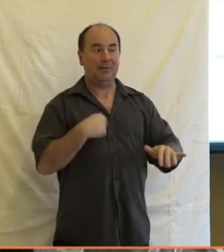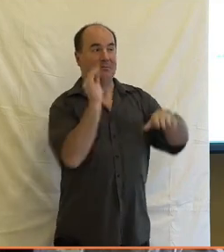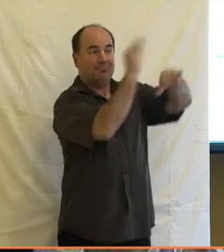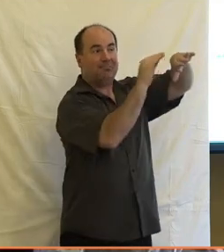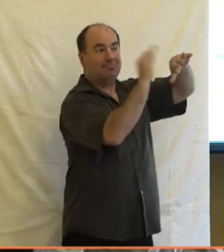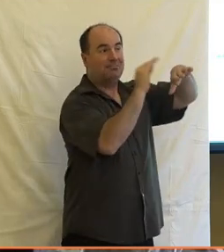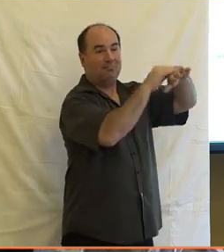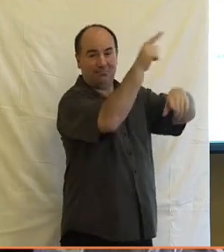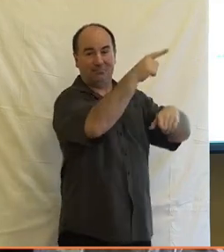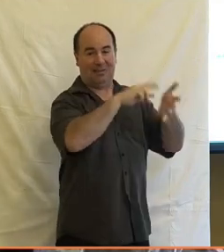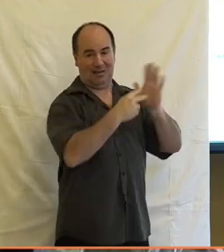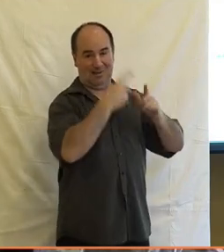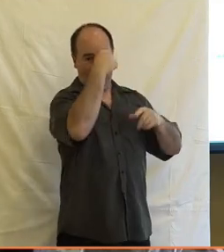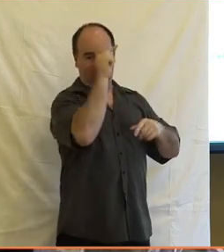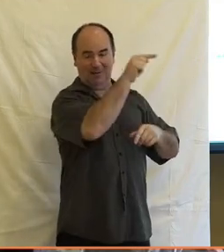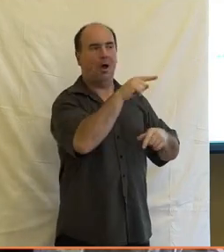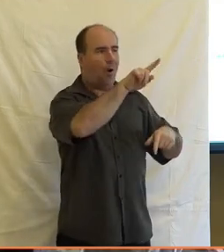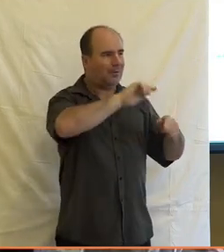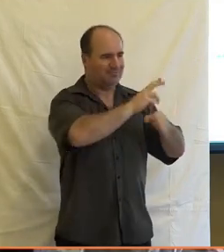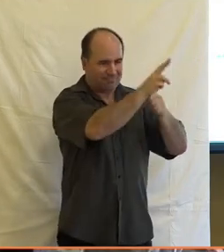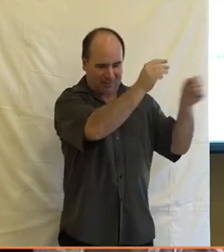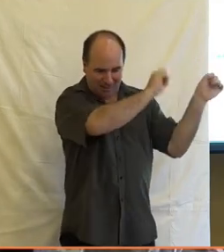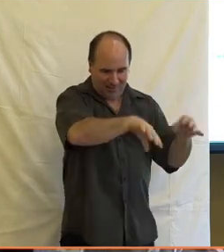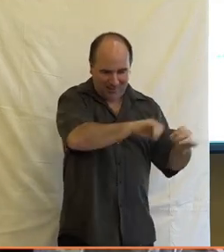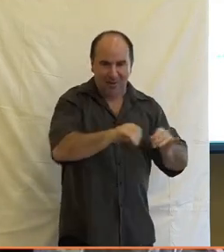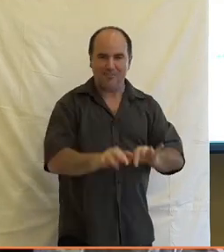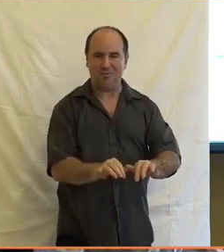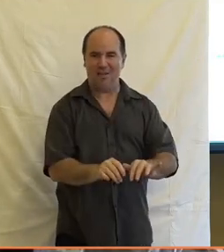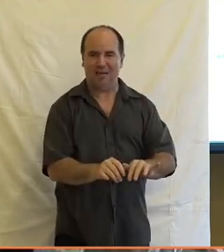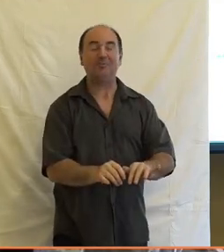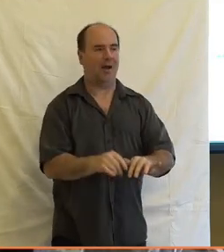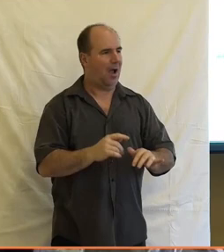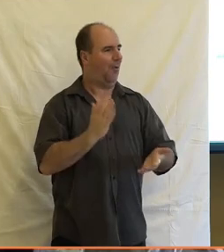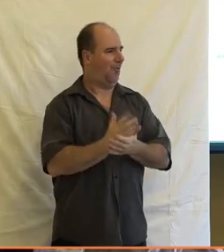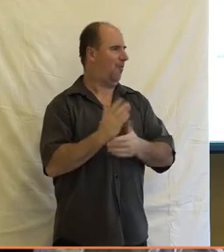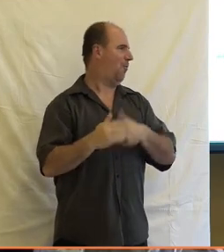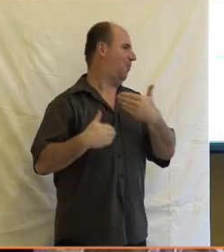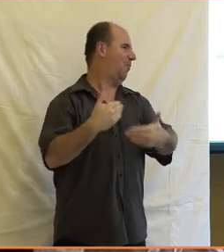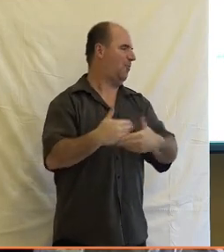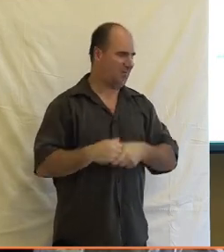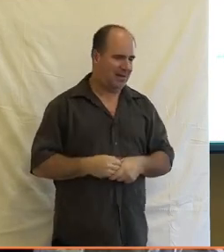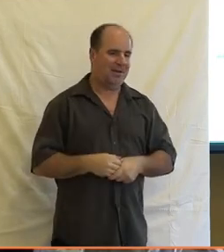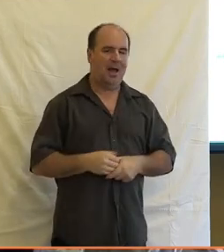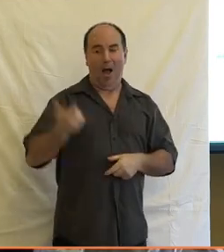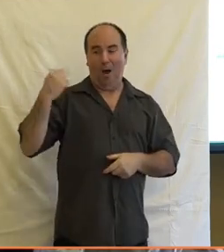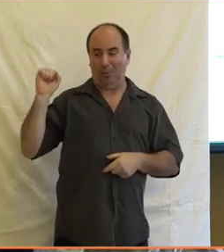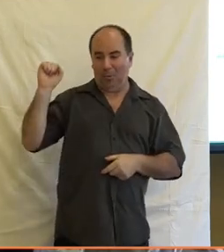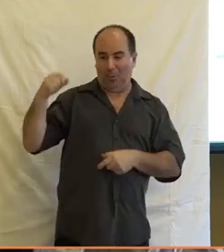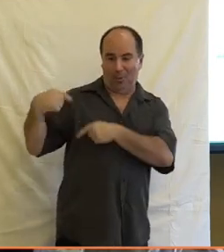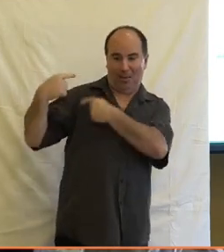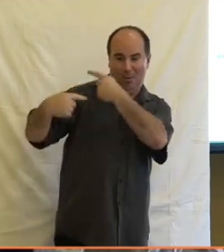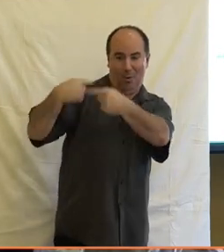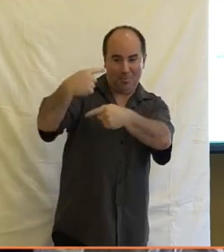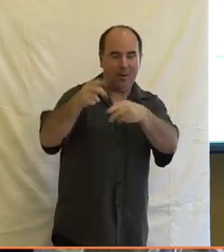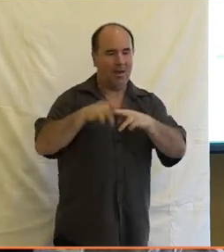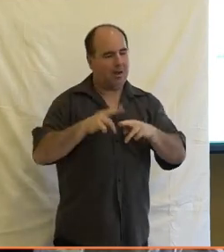tou první uživatelkou těchto technologií u nás, ale i svými poznatky jsem se podílela na vývoji dalších věcí, které ty